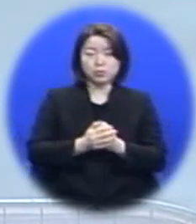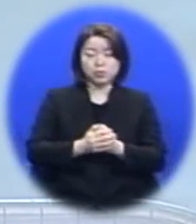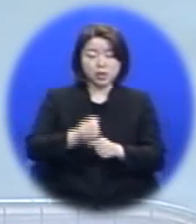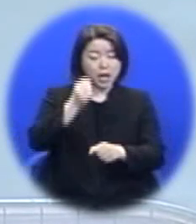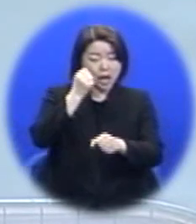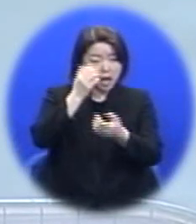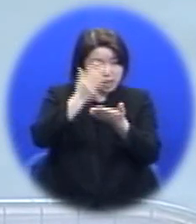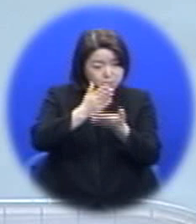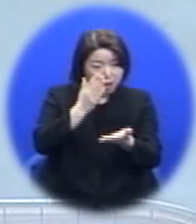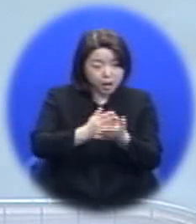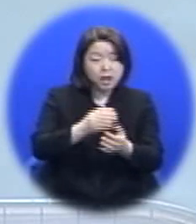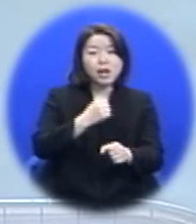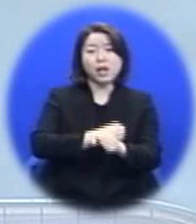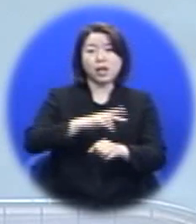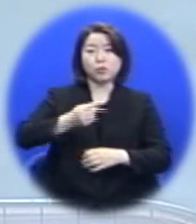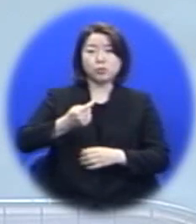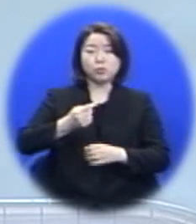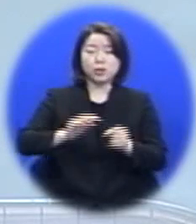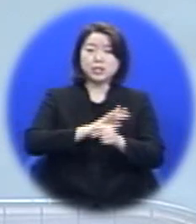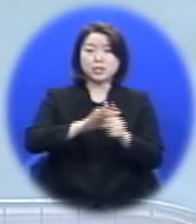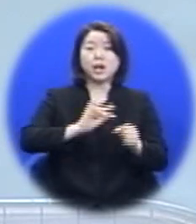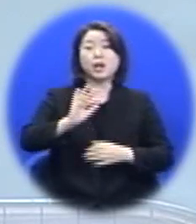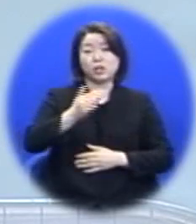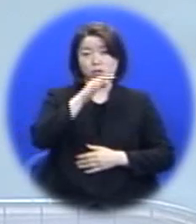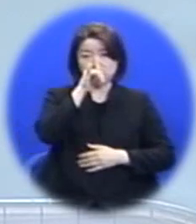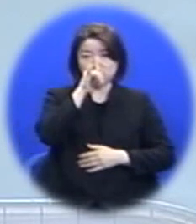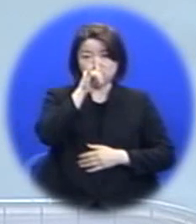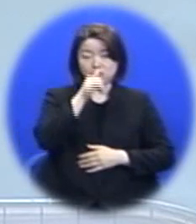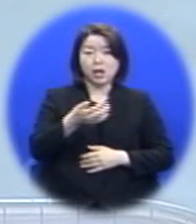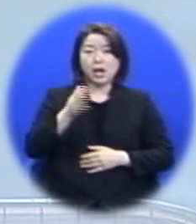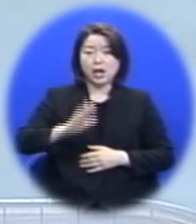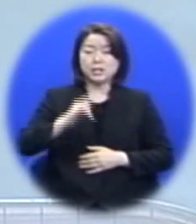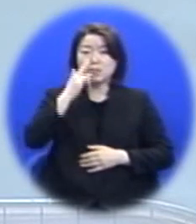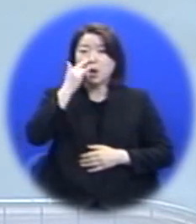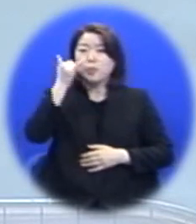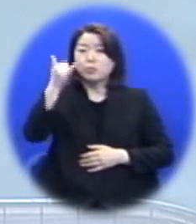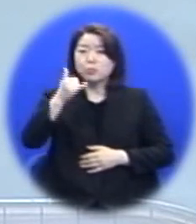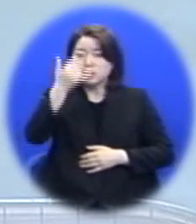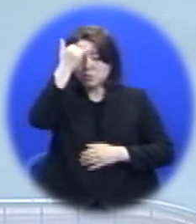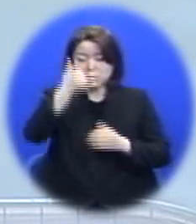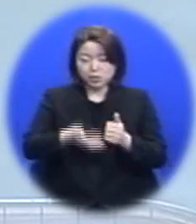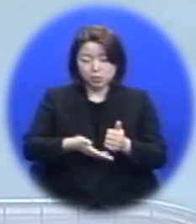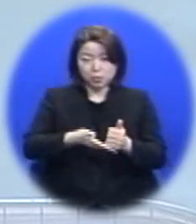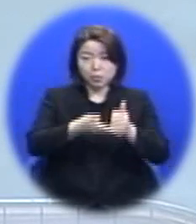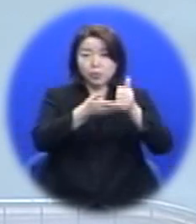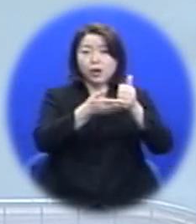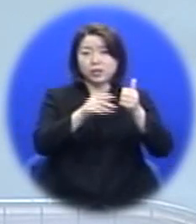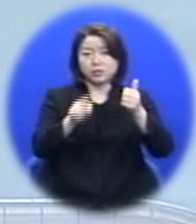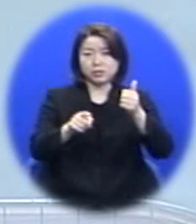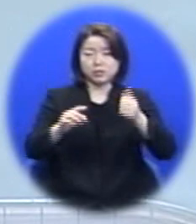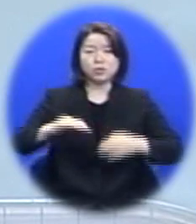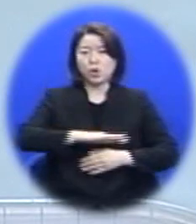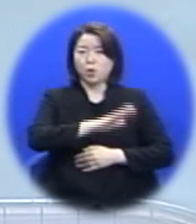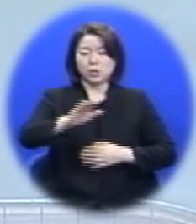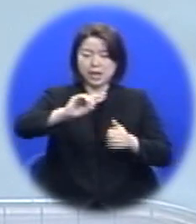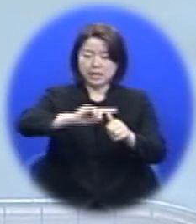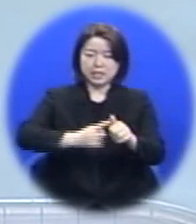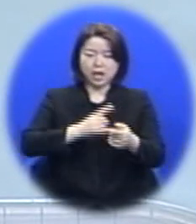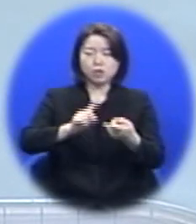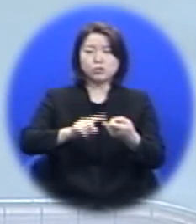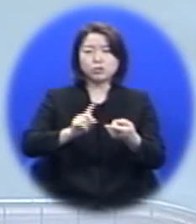말라고 그래도 하니까. 그런데 부모님을 공경하는 것은 우리에게 자연스럽지